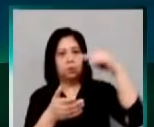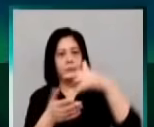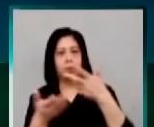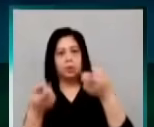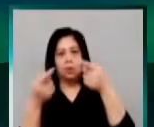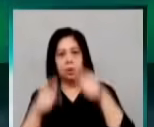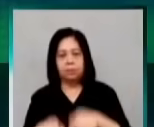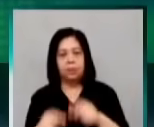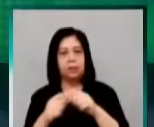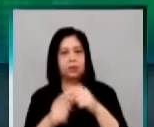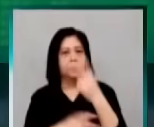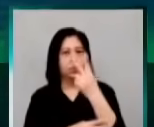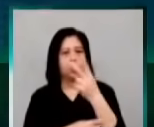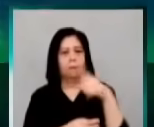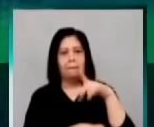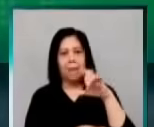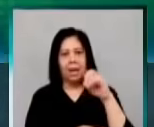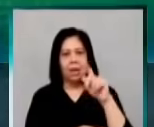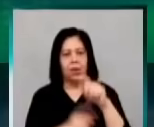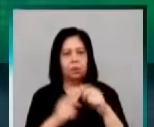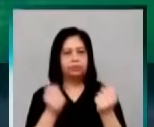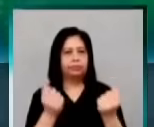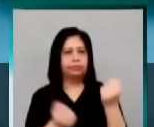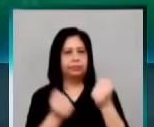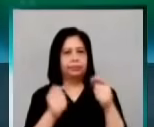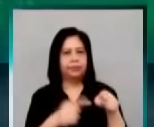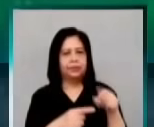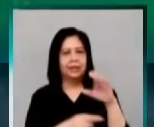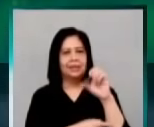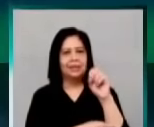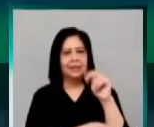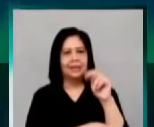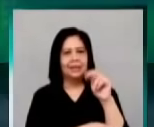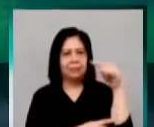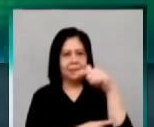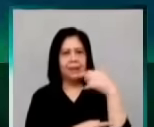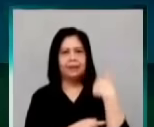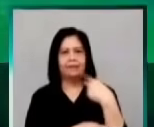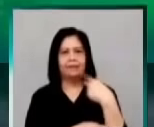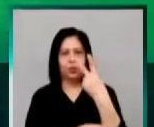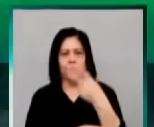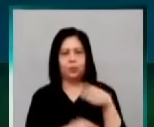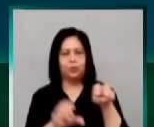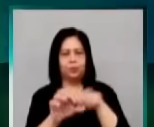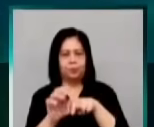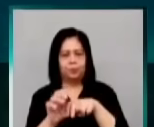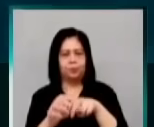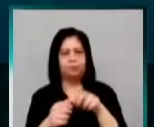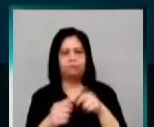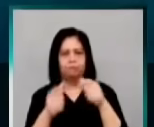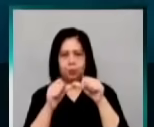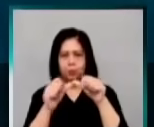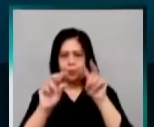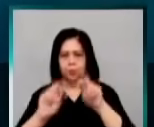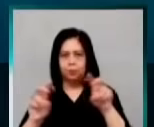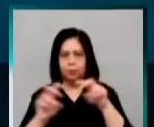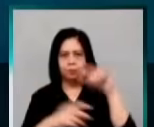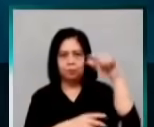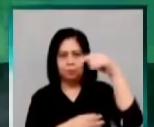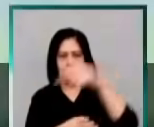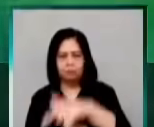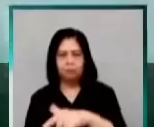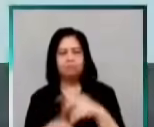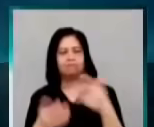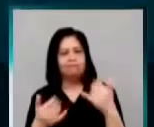2 piloto naman ang nagmamaneho sa Cessna plane na may 2 pasahero. Patuloy na iniimbestigahan ng plane crash, bagamat nauna